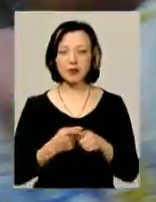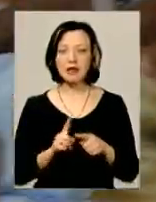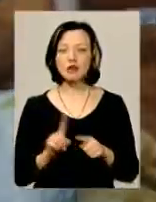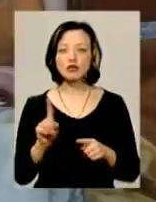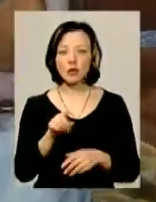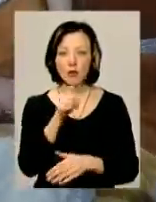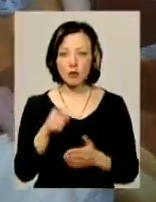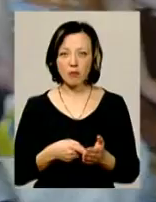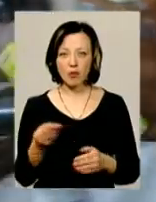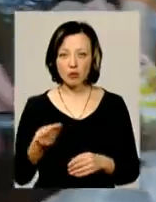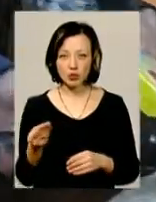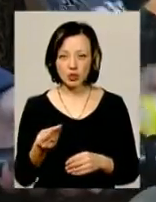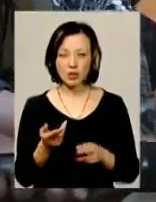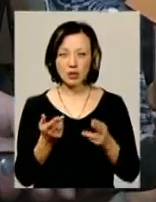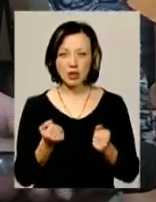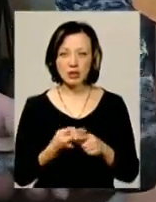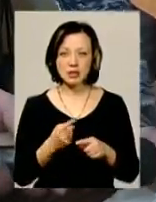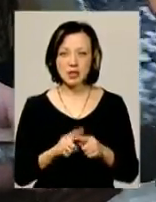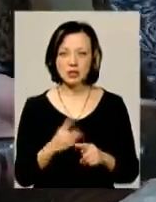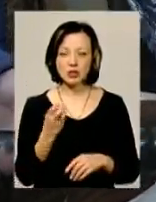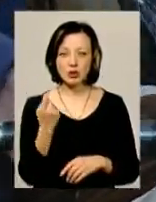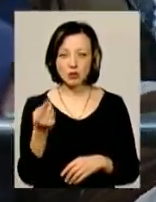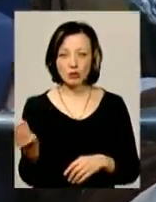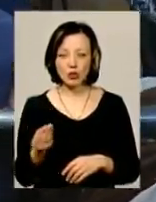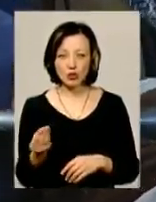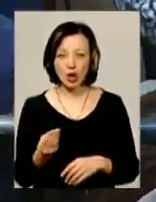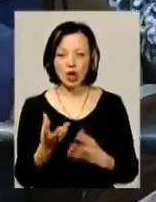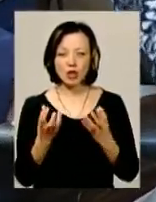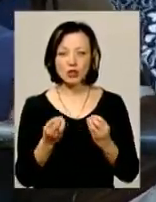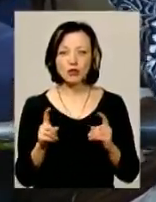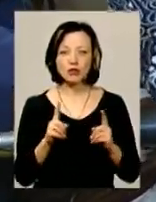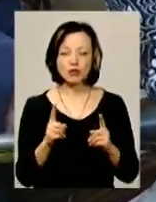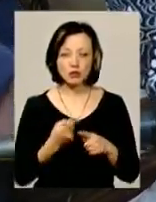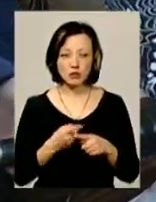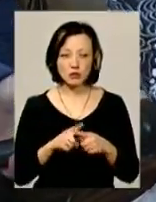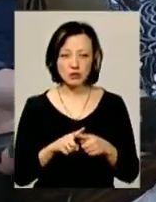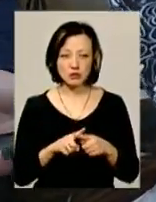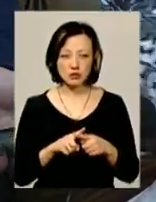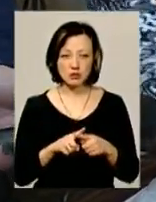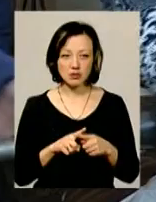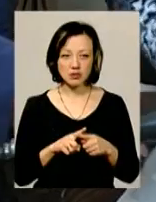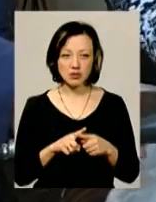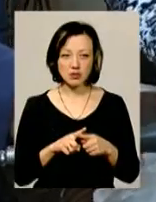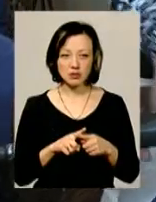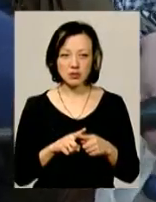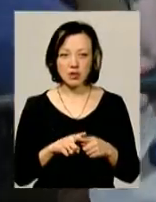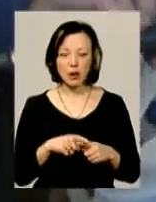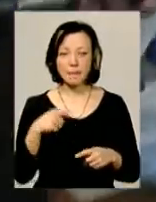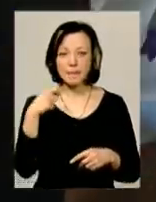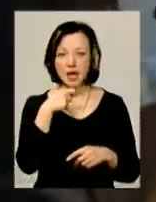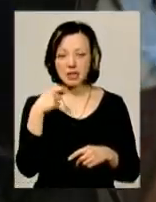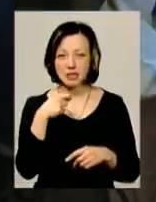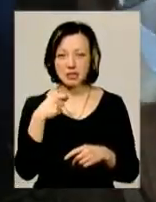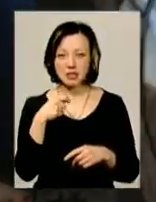Порошок. Порошок, да. І це ще один порошок. А що ми любимо цього? Що це? Паста. Є? Паста. А що з неї